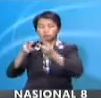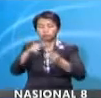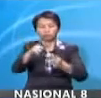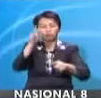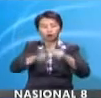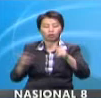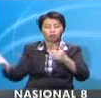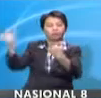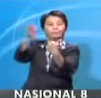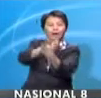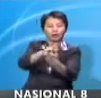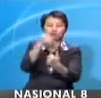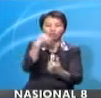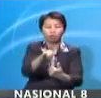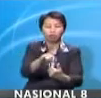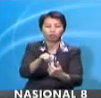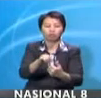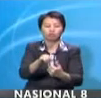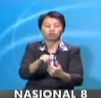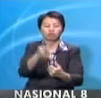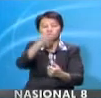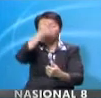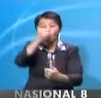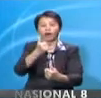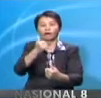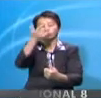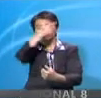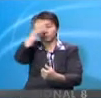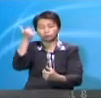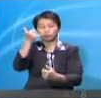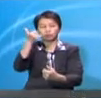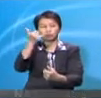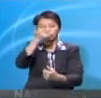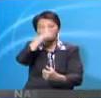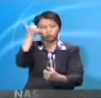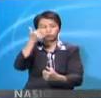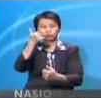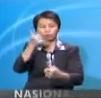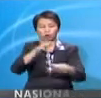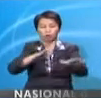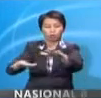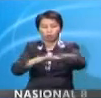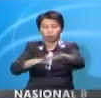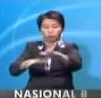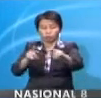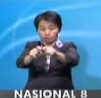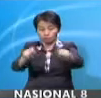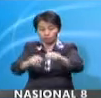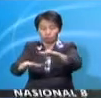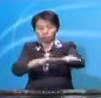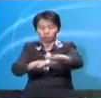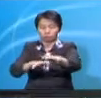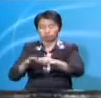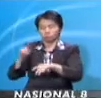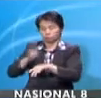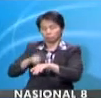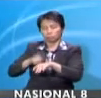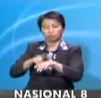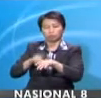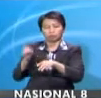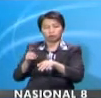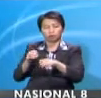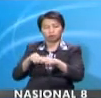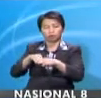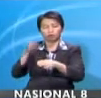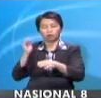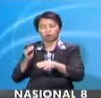tak boleh pulang balik dekat Kathmandu. Pasal apa? Yang acute gempa bumi, masa dia orang